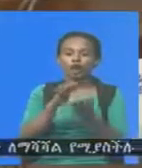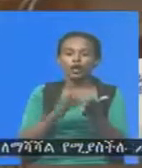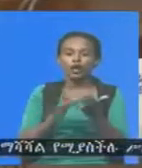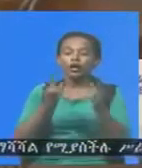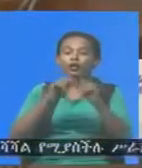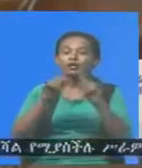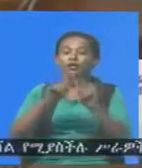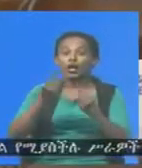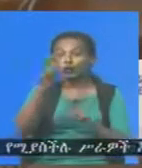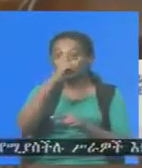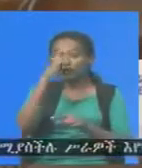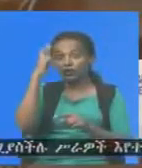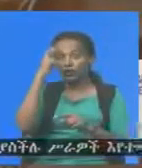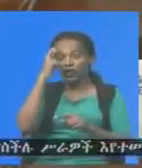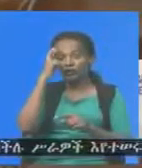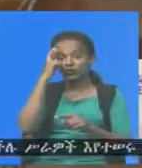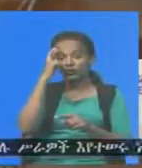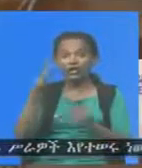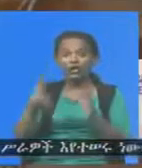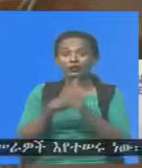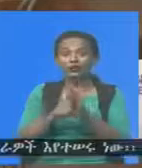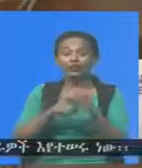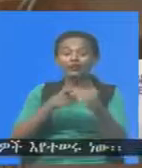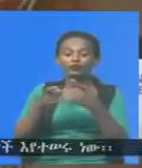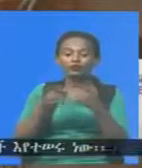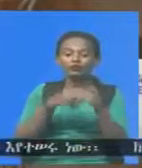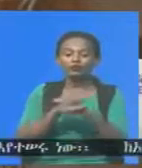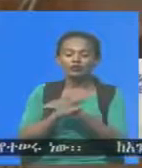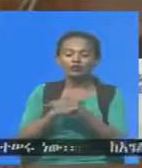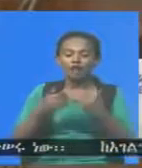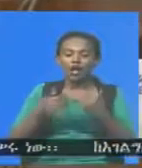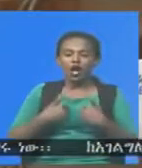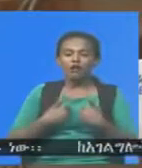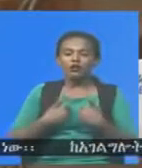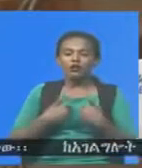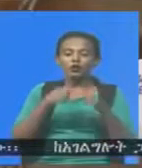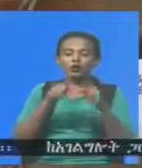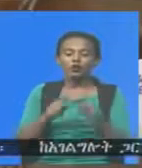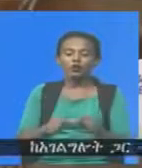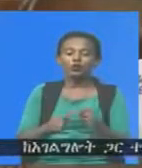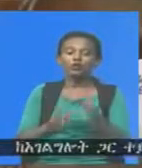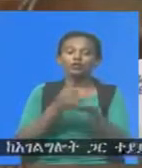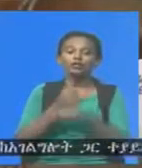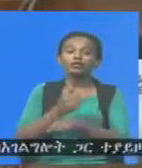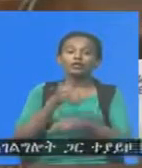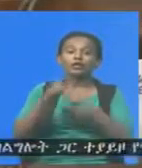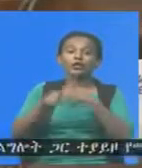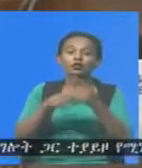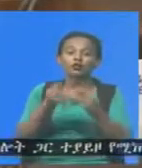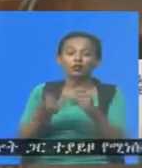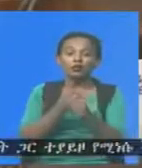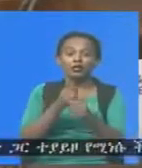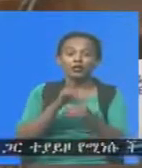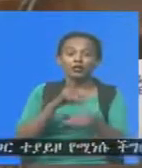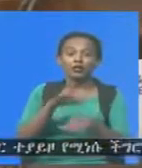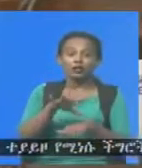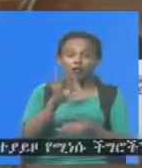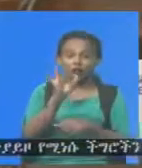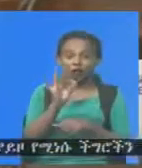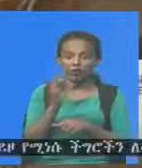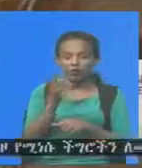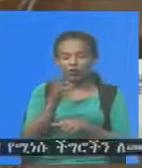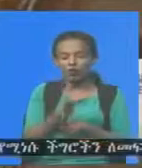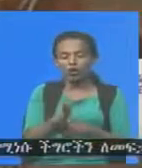በተለያዩ ምክንያቶች በህግ ቁጥጥር ስር ያለው ውለው የክስ ሂደታቸውን በመከታተል ላይ የሚገኙ